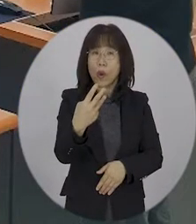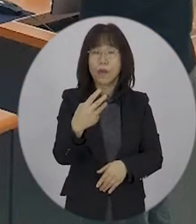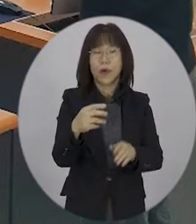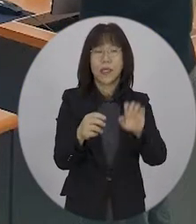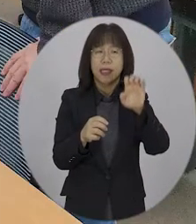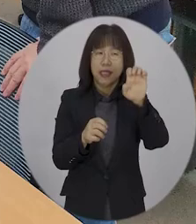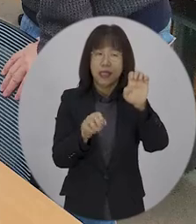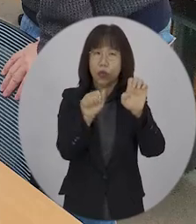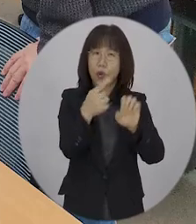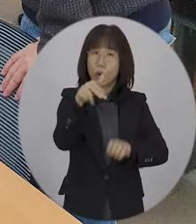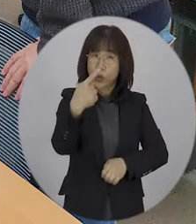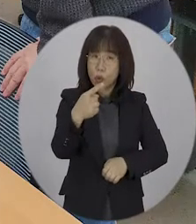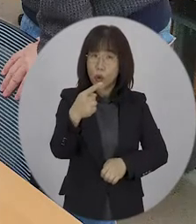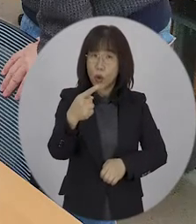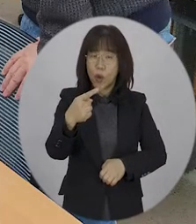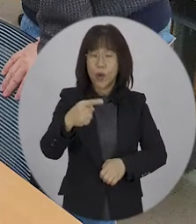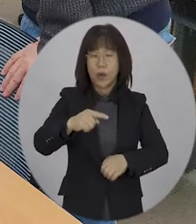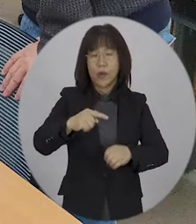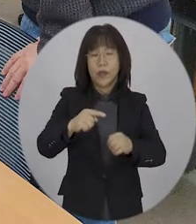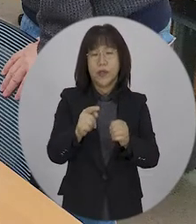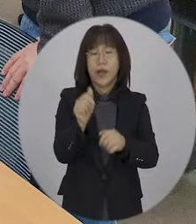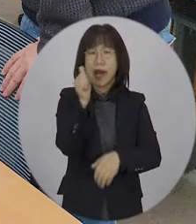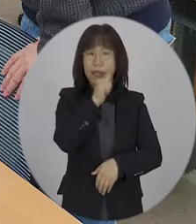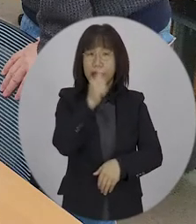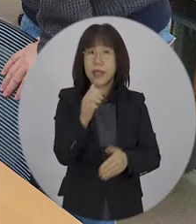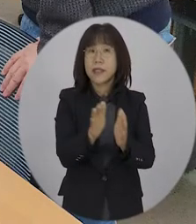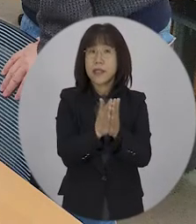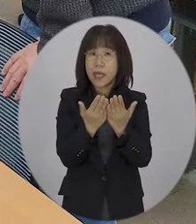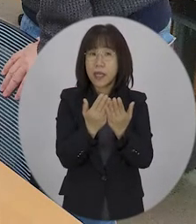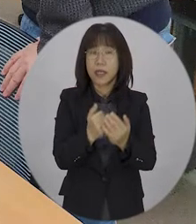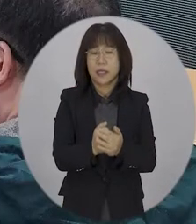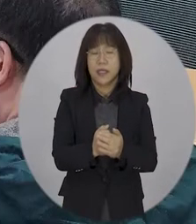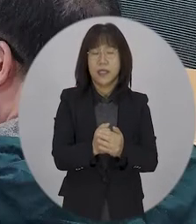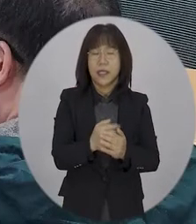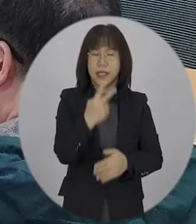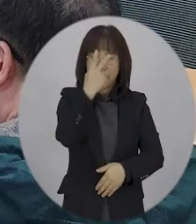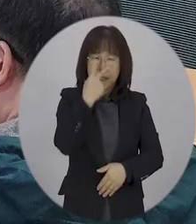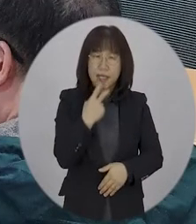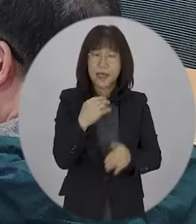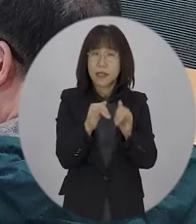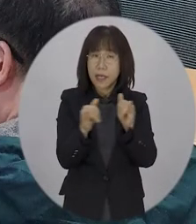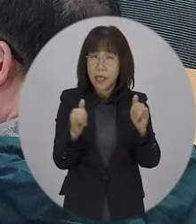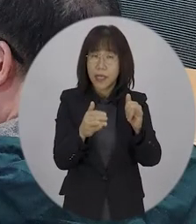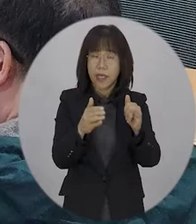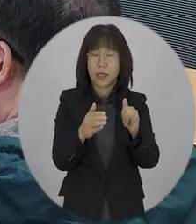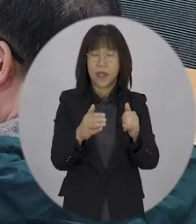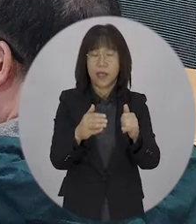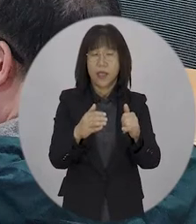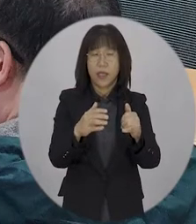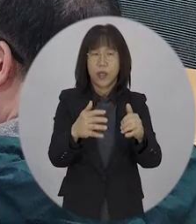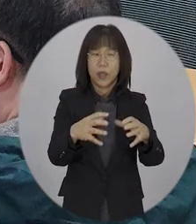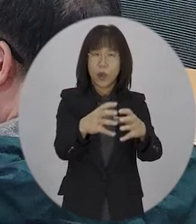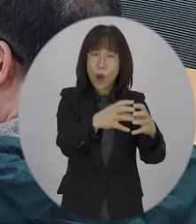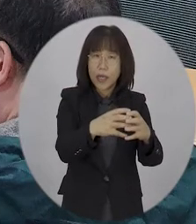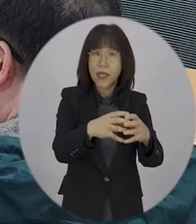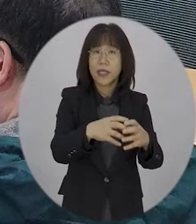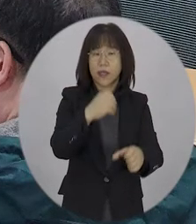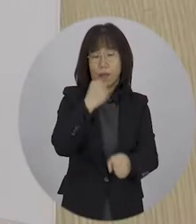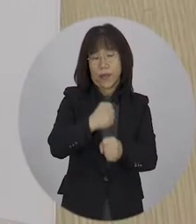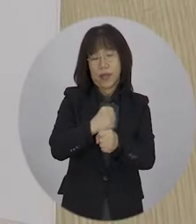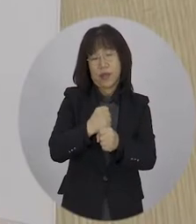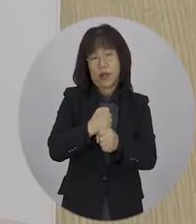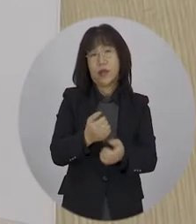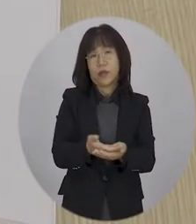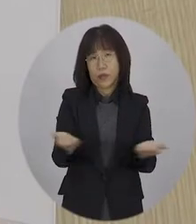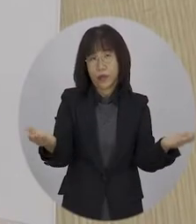호조 사용자 매뉴얼은 시각장애인 공무원 을 주축으로 한 연구 동아리 활동에서 탄생했습니다 메뉴얼에는